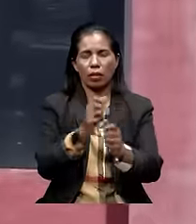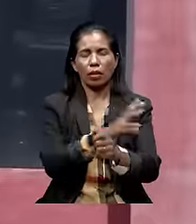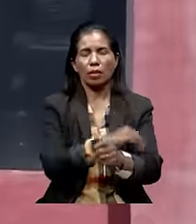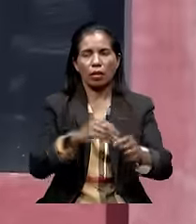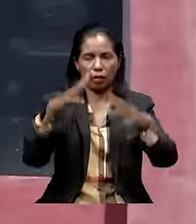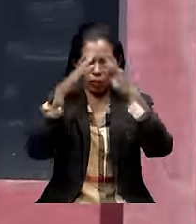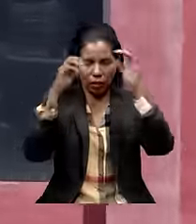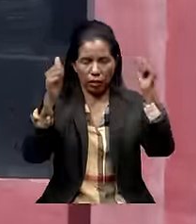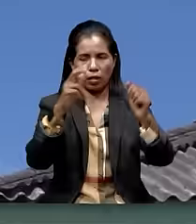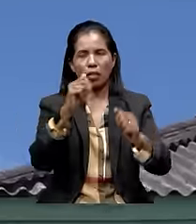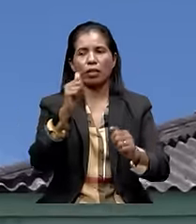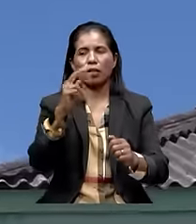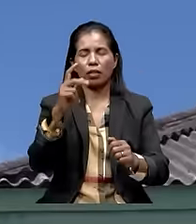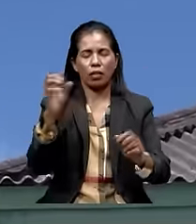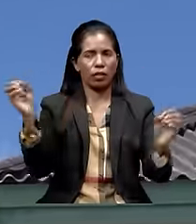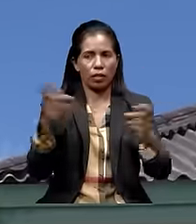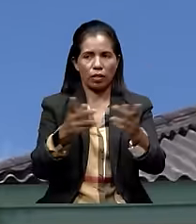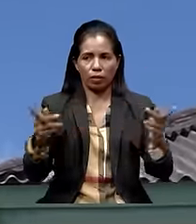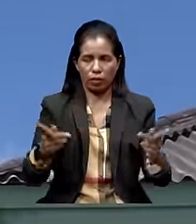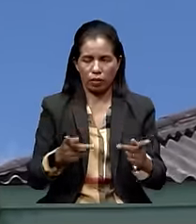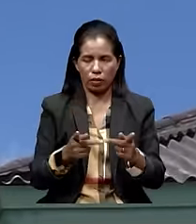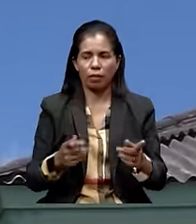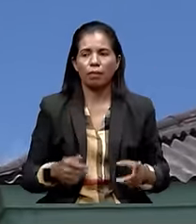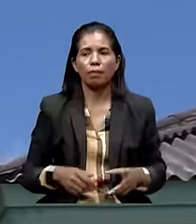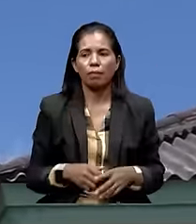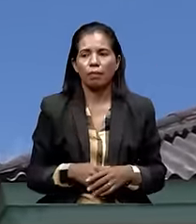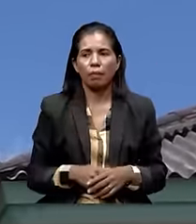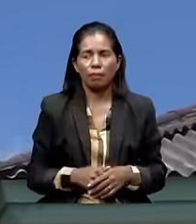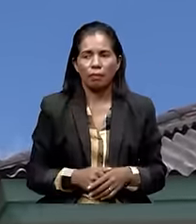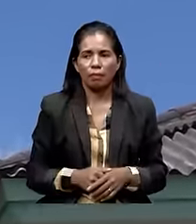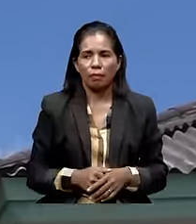ba presidente Anetelli, mai bela ia fatin. Abraham Amaral, Jacinto Fuka, Jemen.